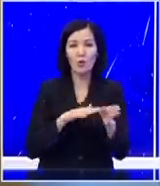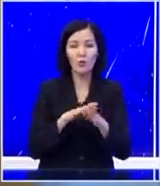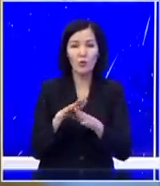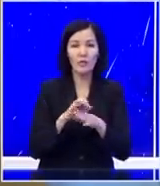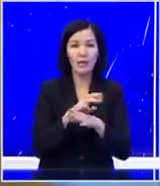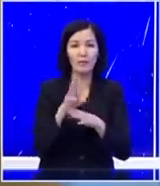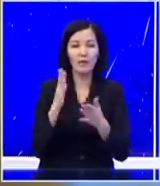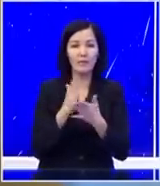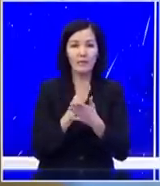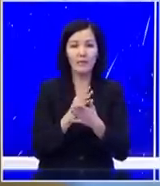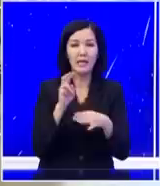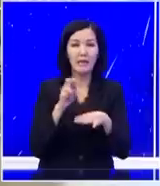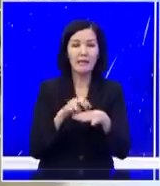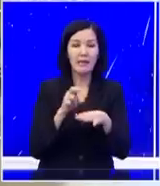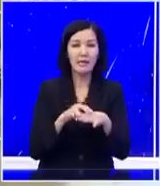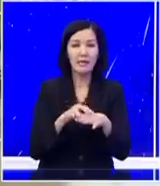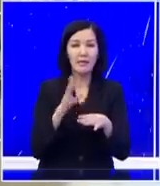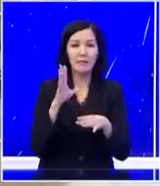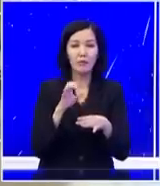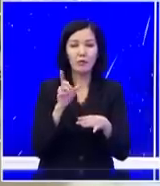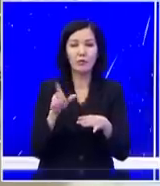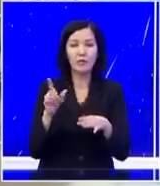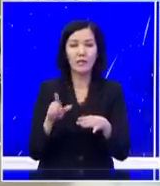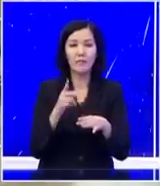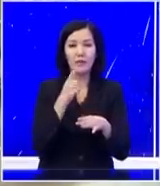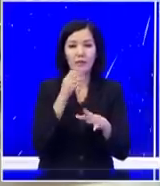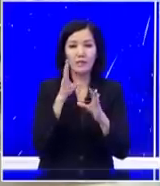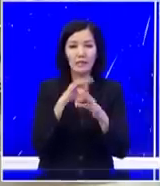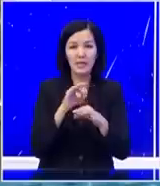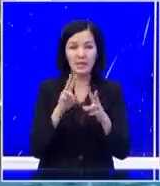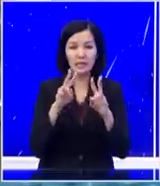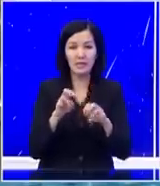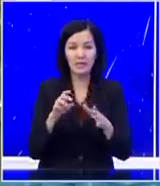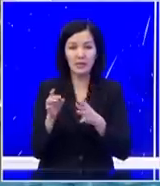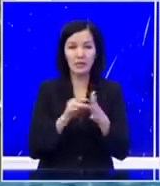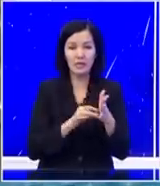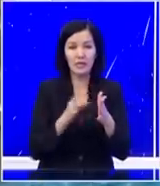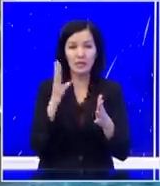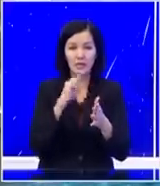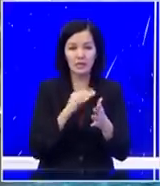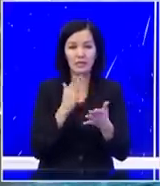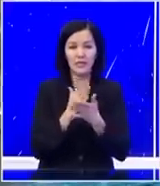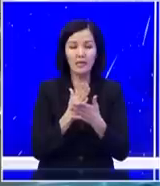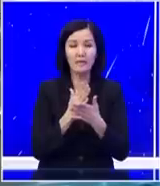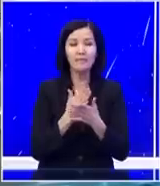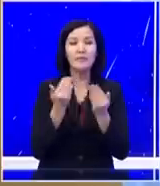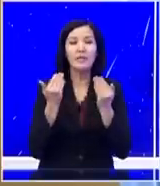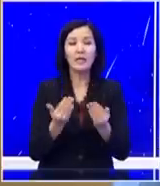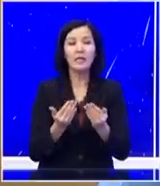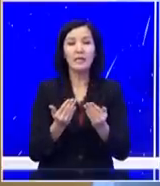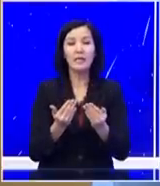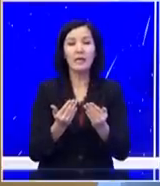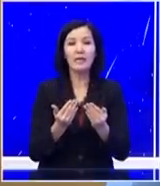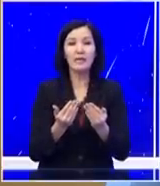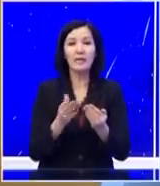қарастырылған. Дәрігерлердің айтуынша күніне 500 адамнан сынама алып, диагнозын жедел анықтай аламыз деп отыр. Енді бұл қолайлық